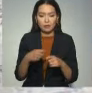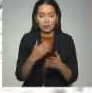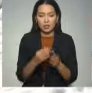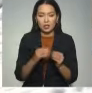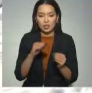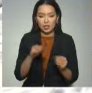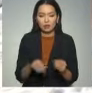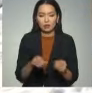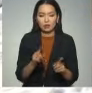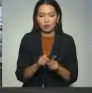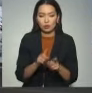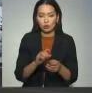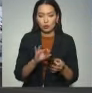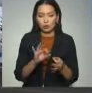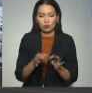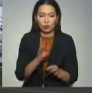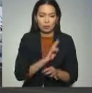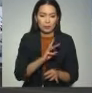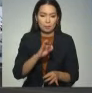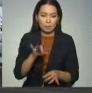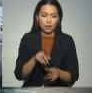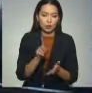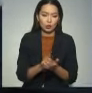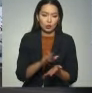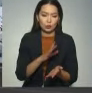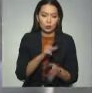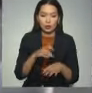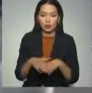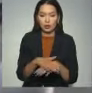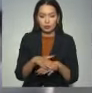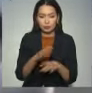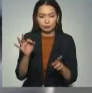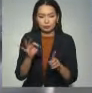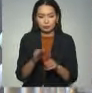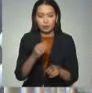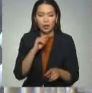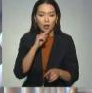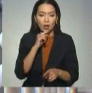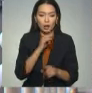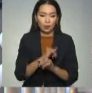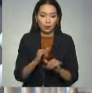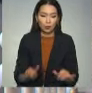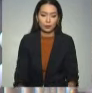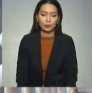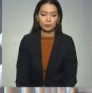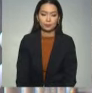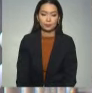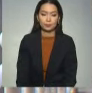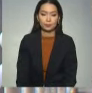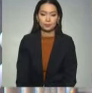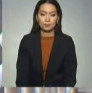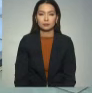тысяч несозданных рабочих мест и миллиарды, которые даже не начинали работать на экономику. Анара Сумбаева, Астана